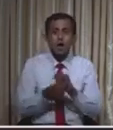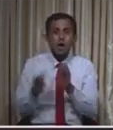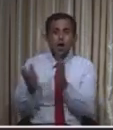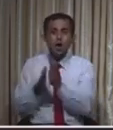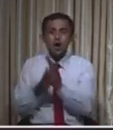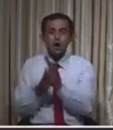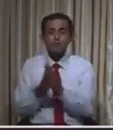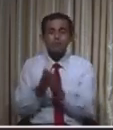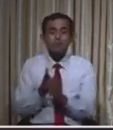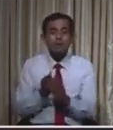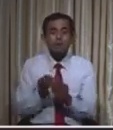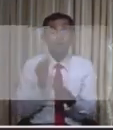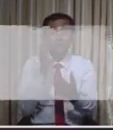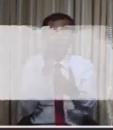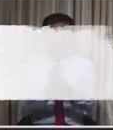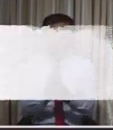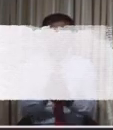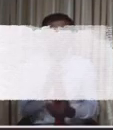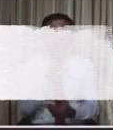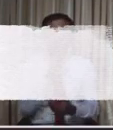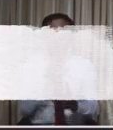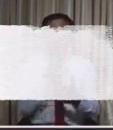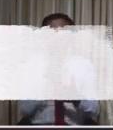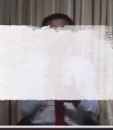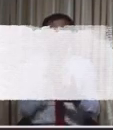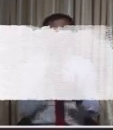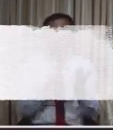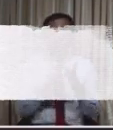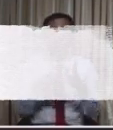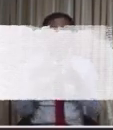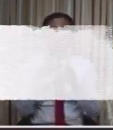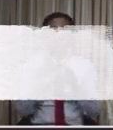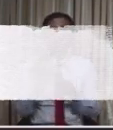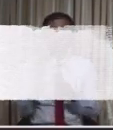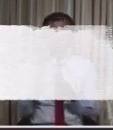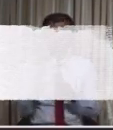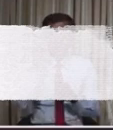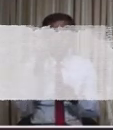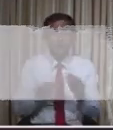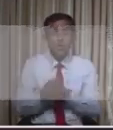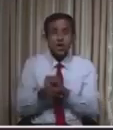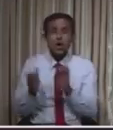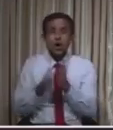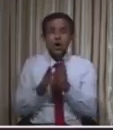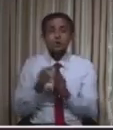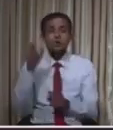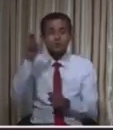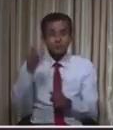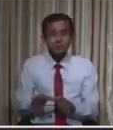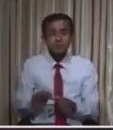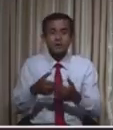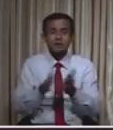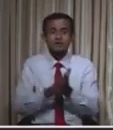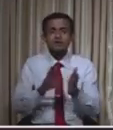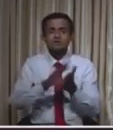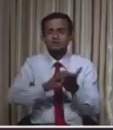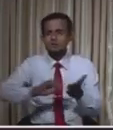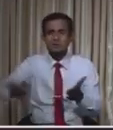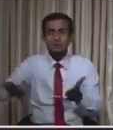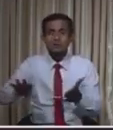හරහා දාලා තියෙන නඩු ටික නීතිපතිවරයා සහ අල්ලස් කොමසාරිස්වරයා ඉල්ලාස්